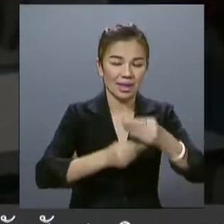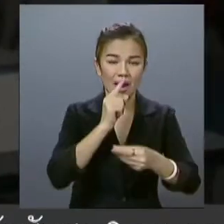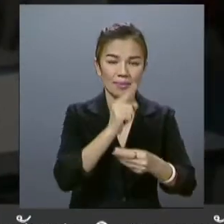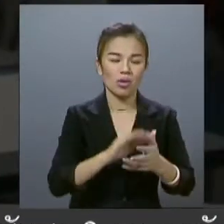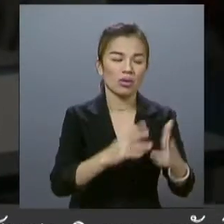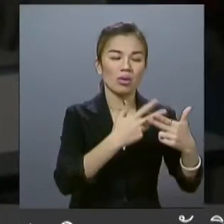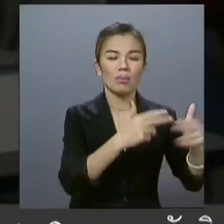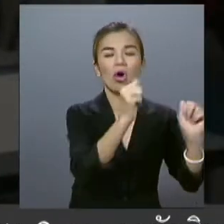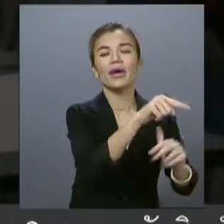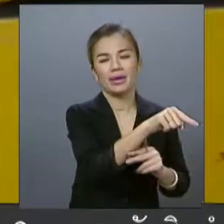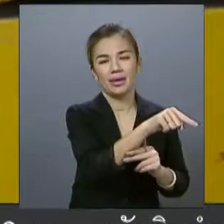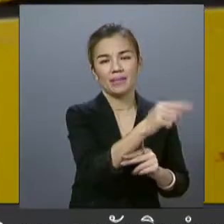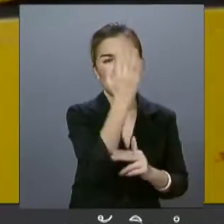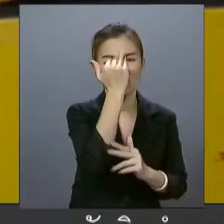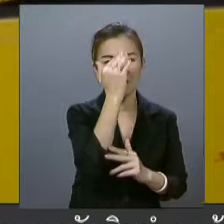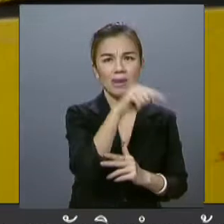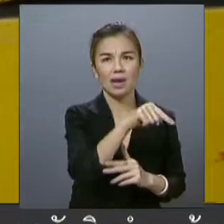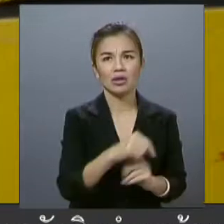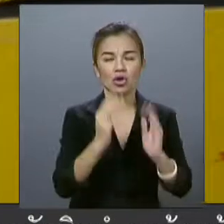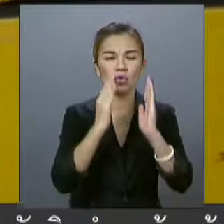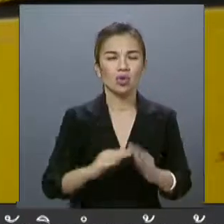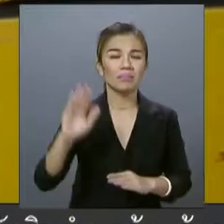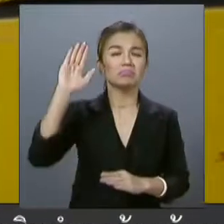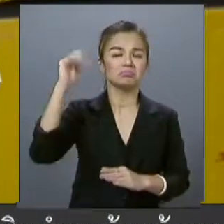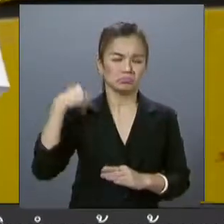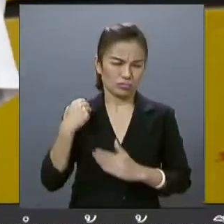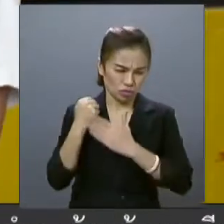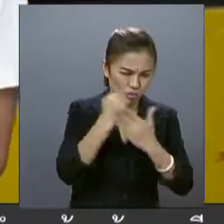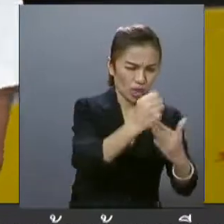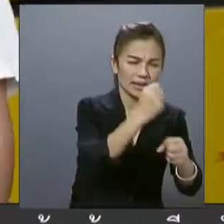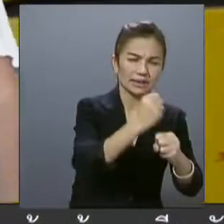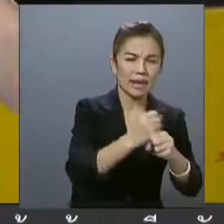ไว้แบบนี้ต่อไปเพราะไม่มีใครอาสาเข้ามาช่วยทำ